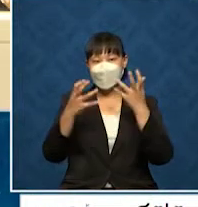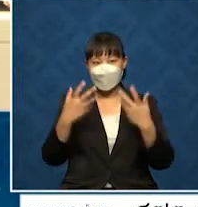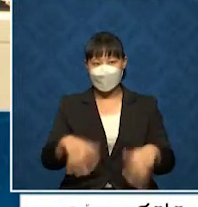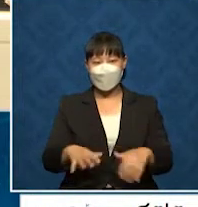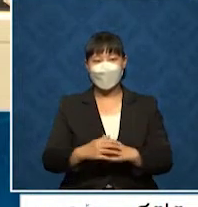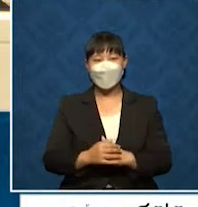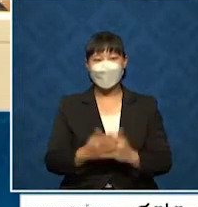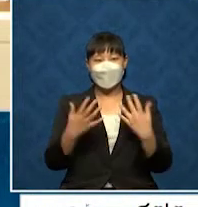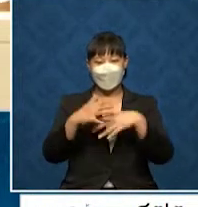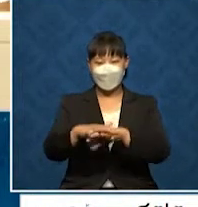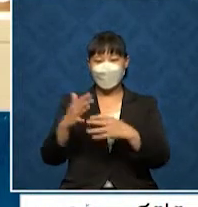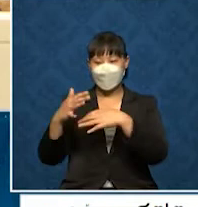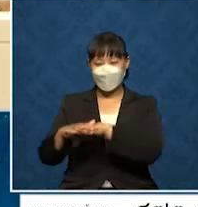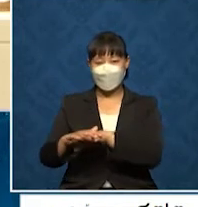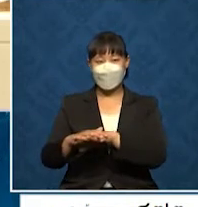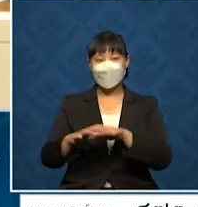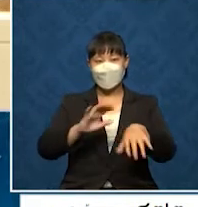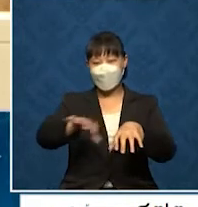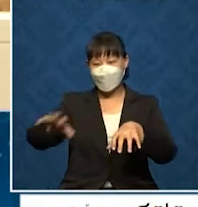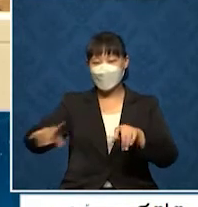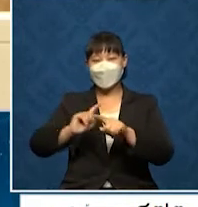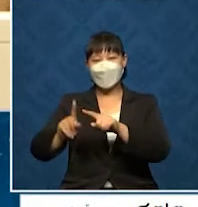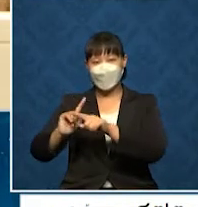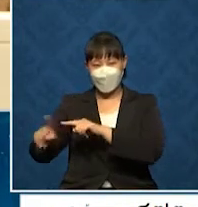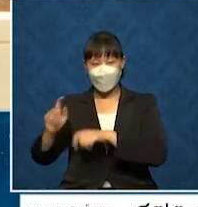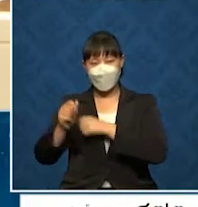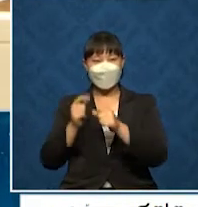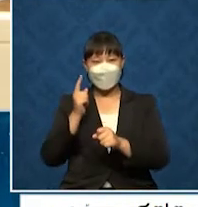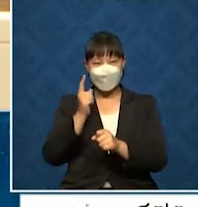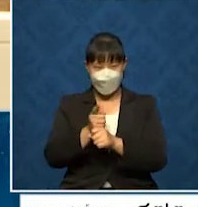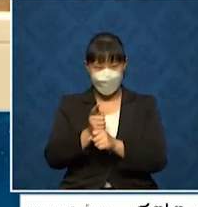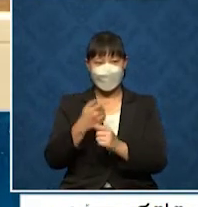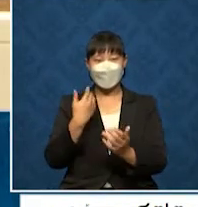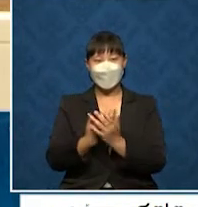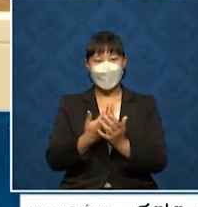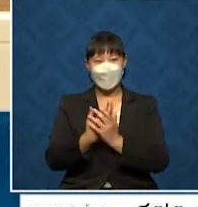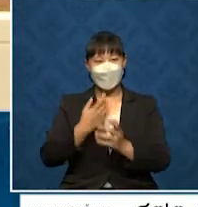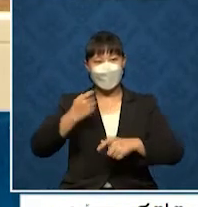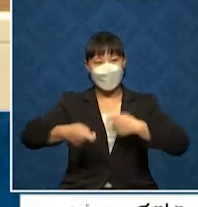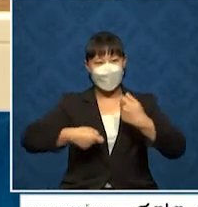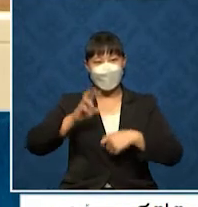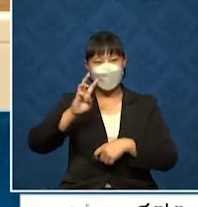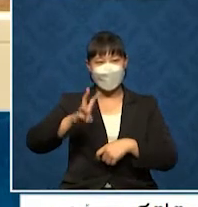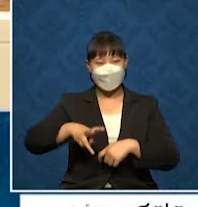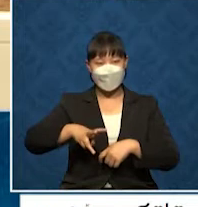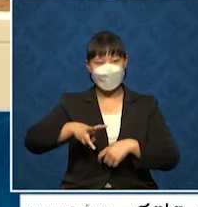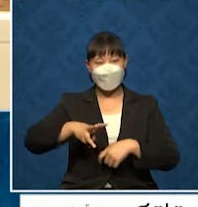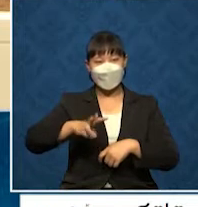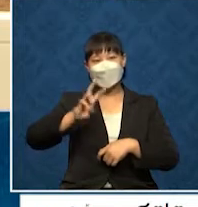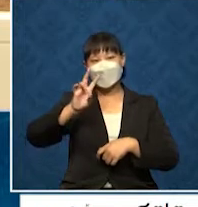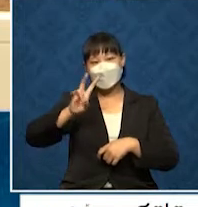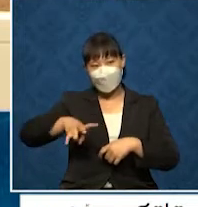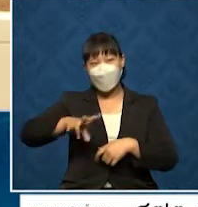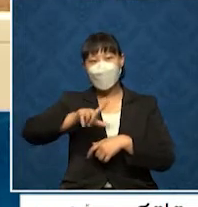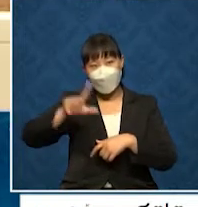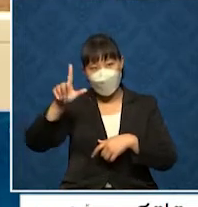าการหน่วยงานต่างๆด้วยแล้วเนี่ยปีหนึ่งเราใช้งบประมาณ 6-7 พันล้านในอดีต